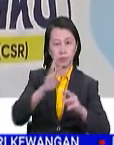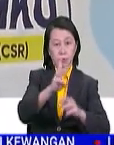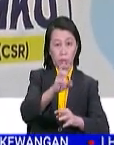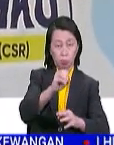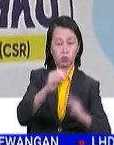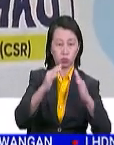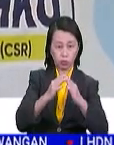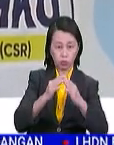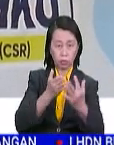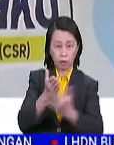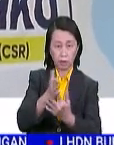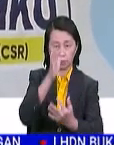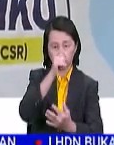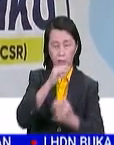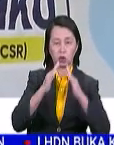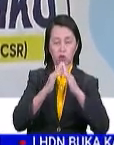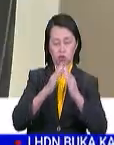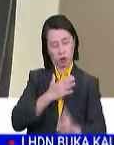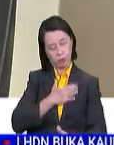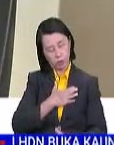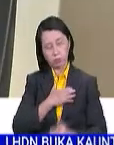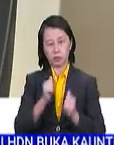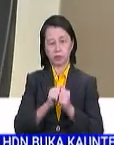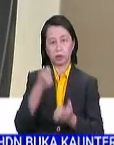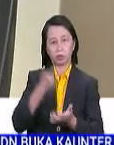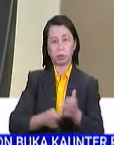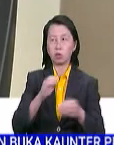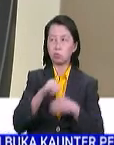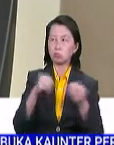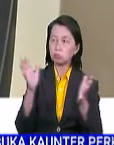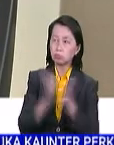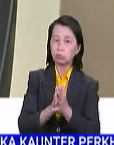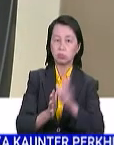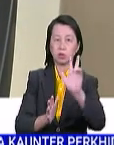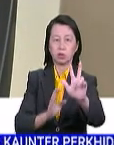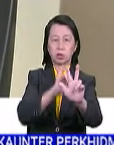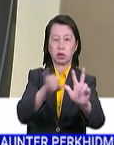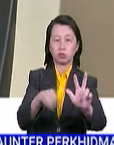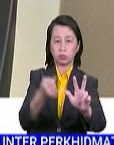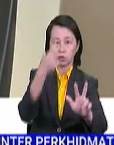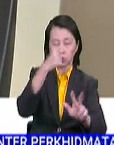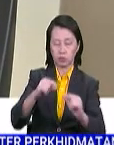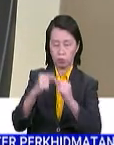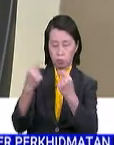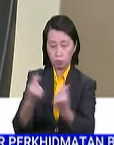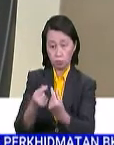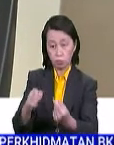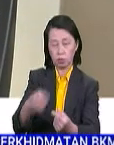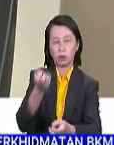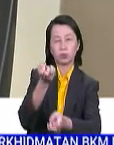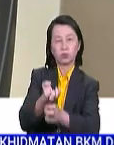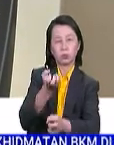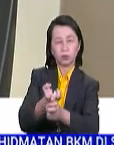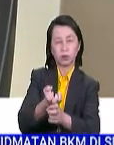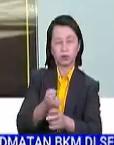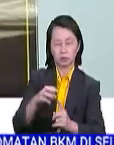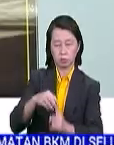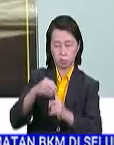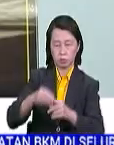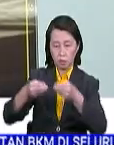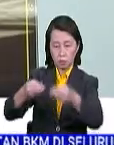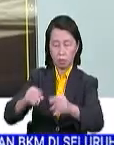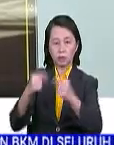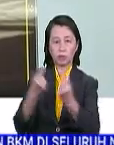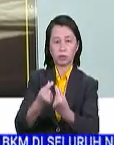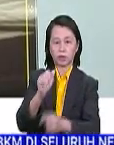rumah menerusi program Melaka Rumahku dengan kos keseluruhan RM3 juta untuk golongan memerlukan. Keutamaan kepada